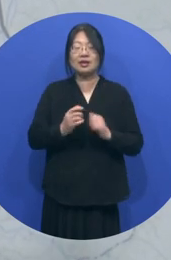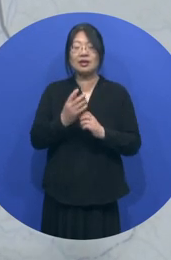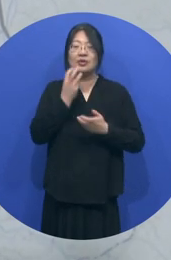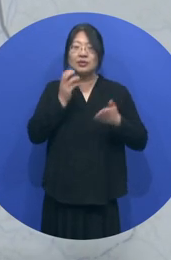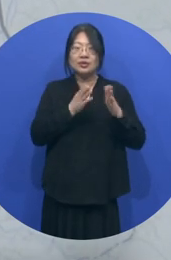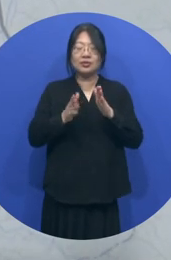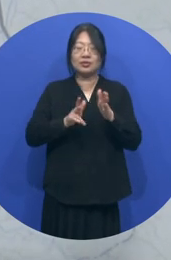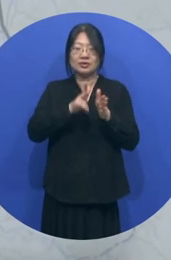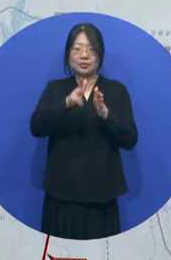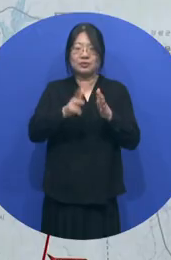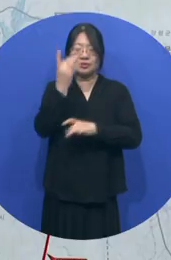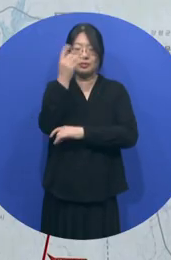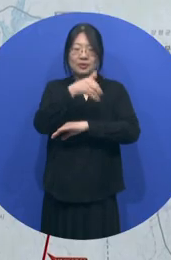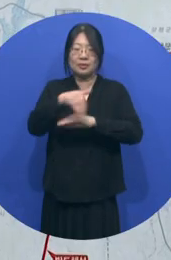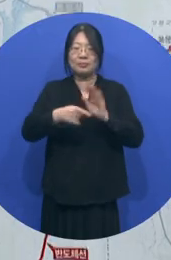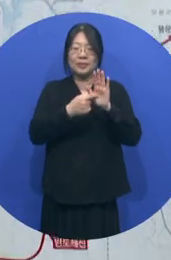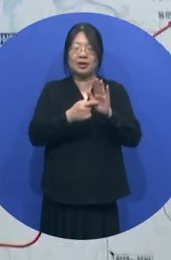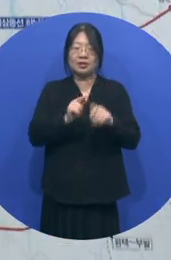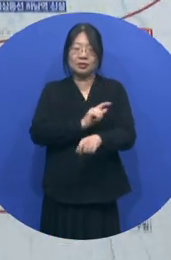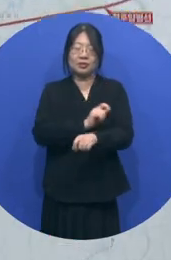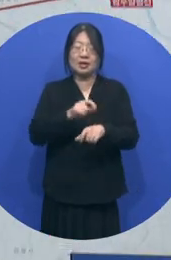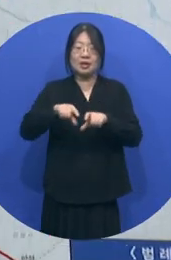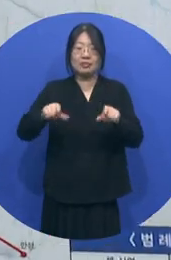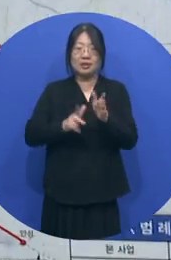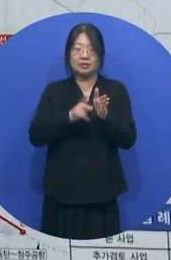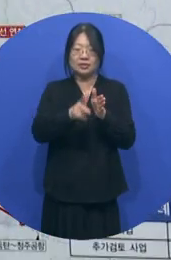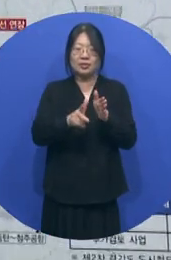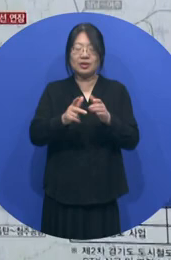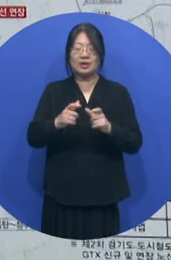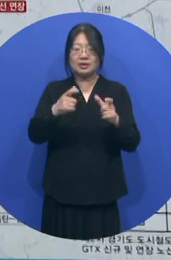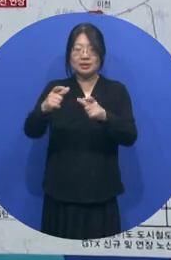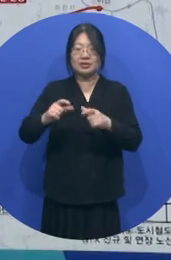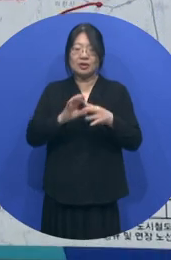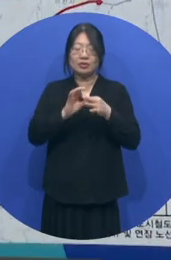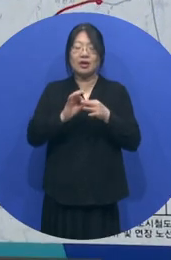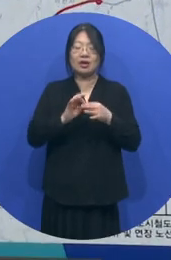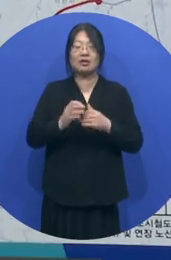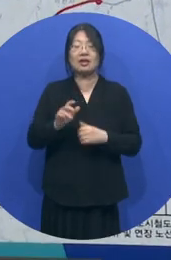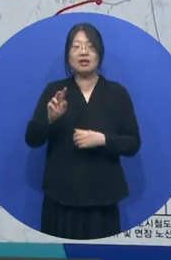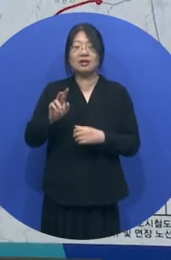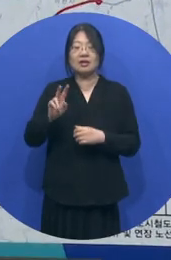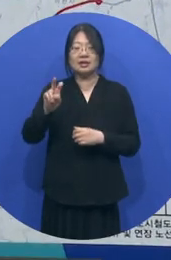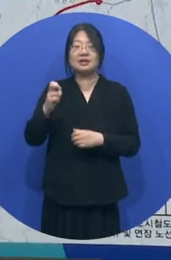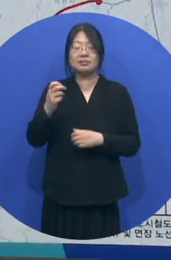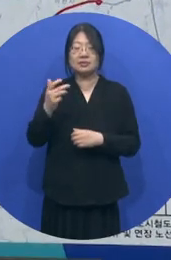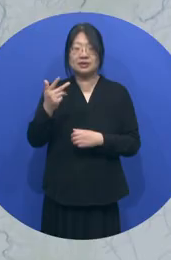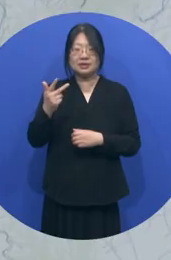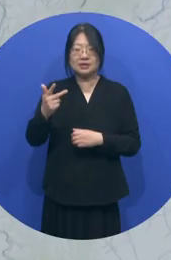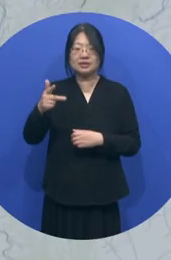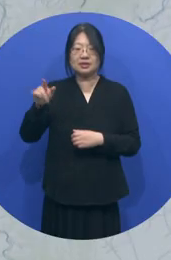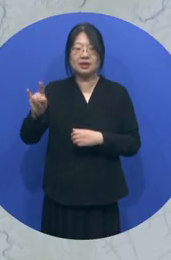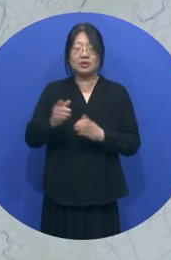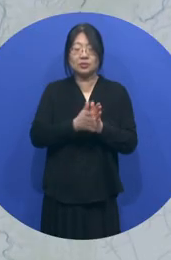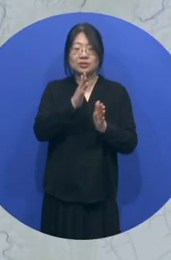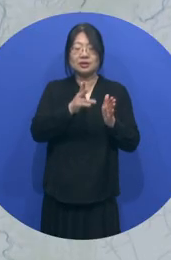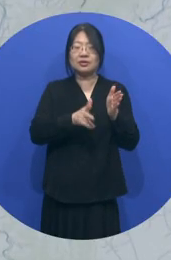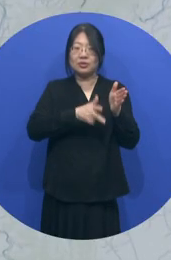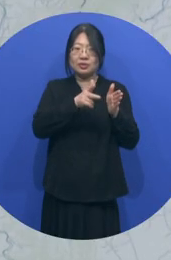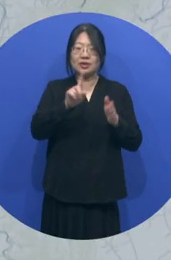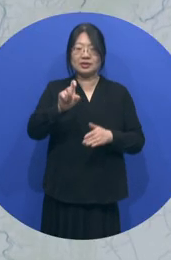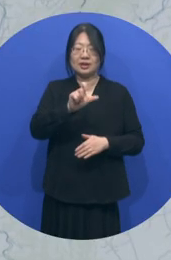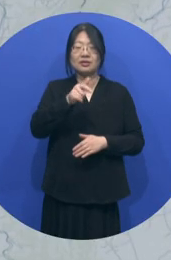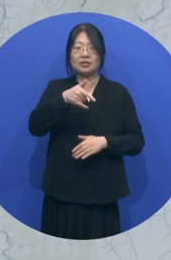계획을 발표했습니다 고속철도와 일반철도 광약 철도가 27개 노선이고 도시철도가 15개